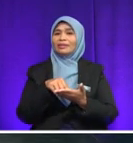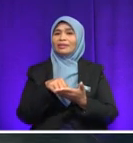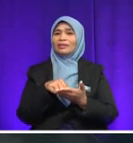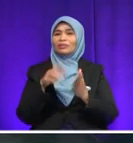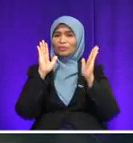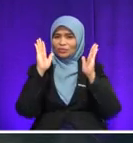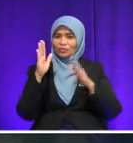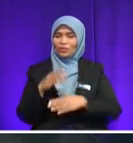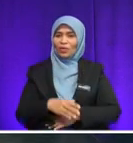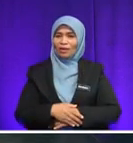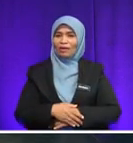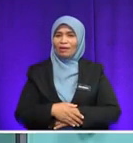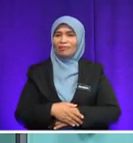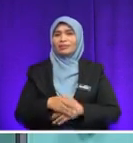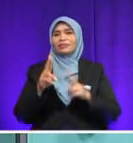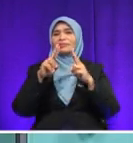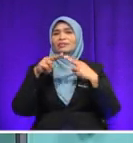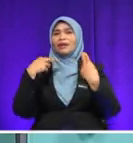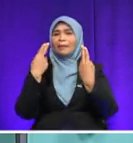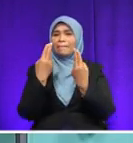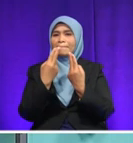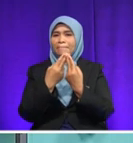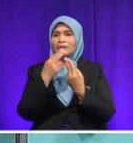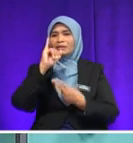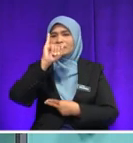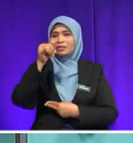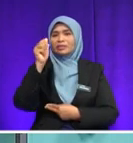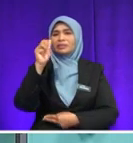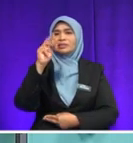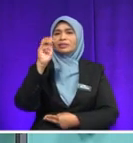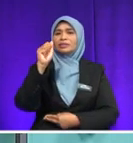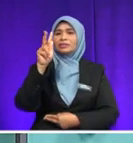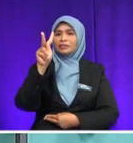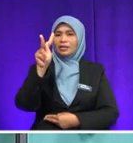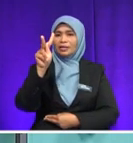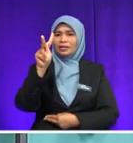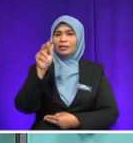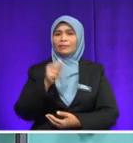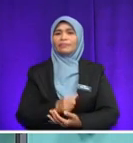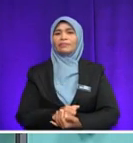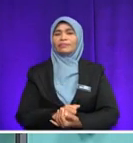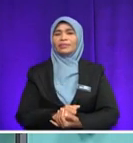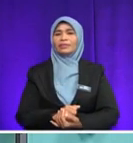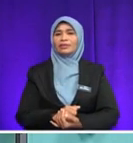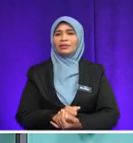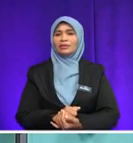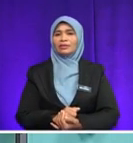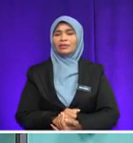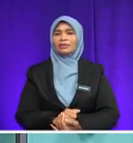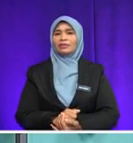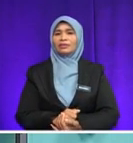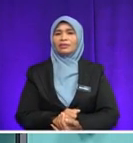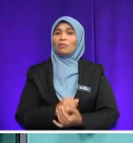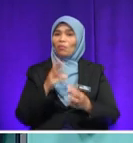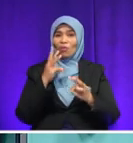salat jamak ya salat jamak Oke dalam bahasa Arab Jimin ya